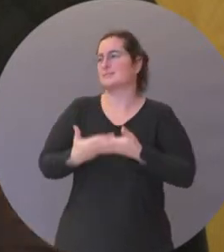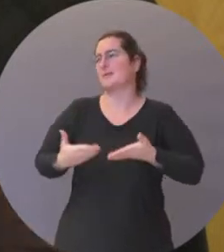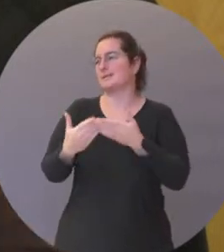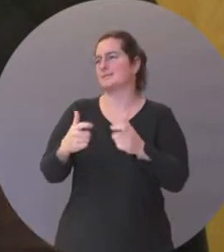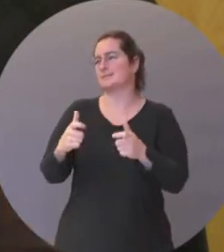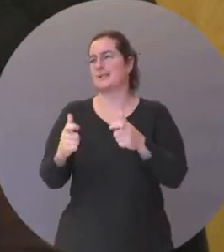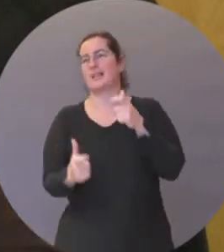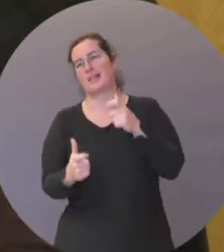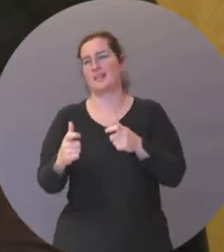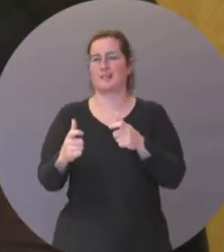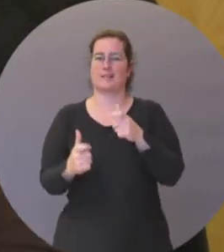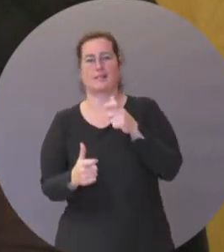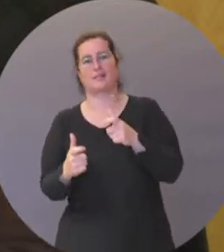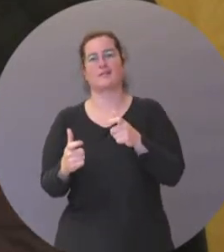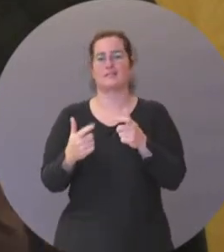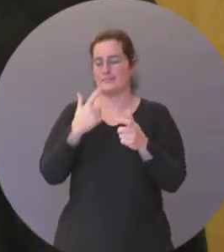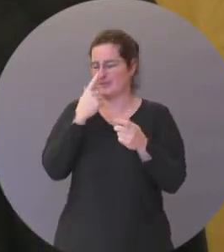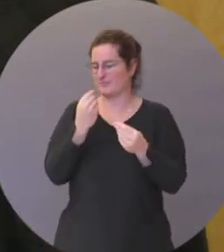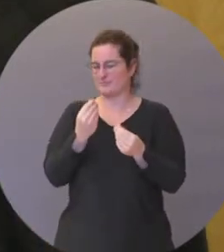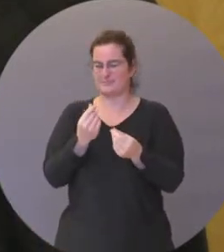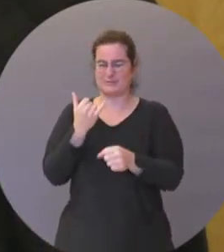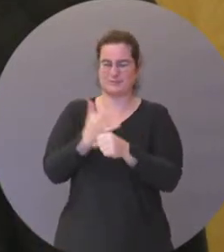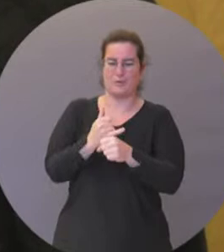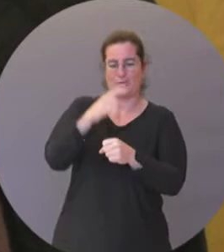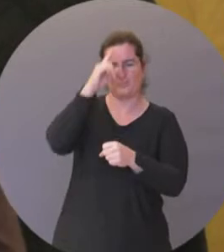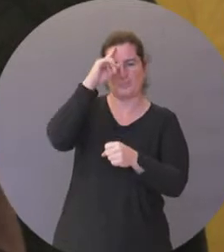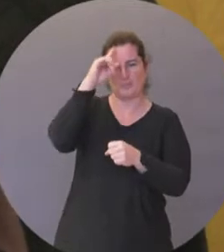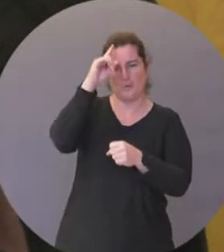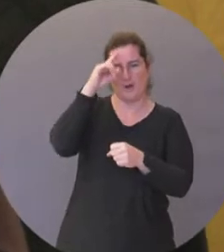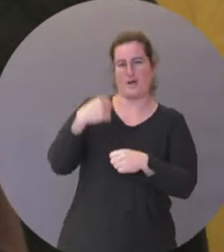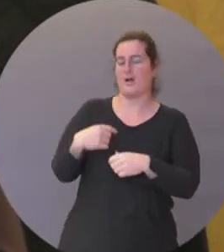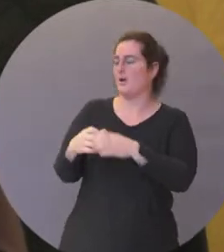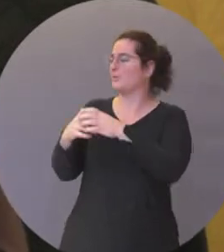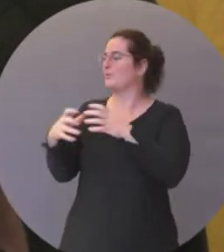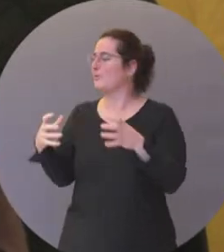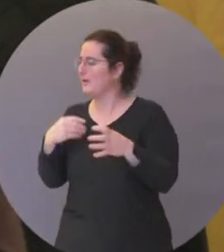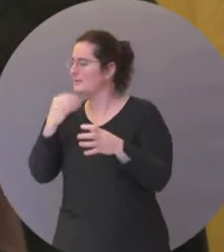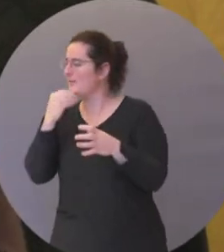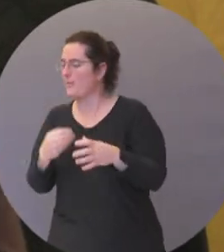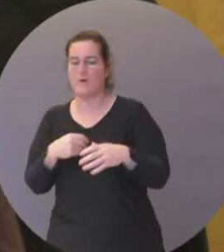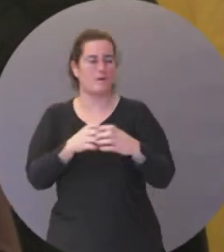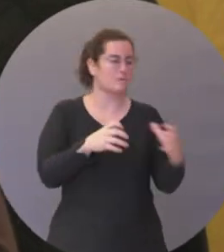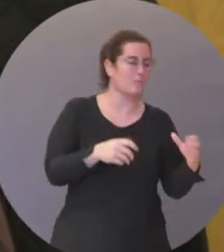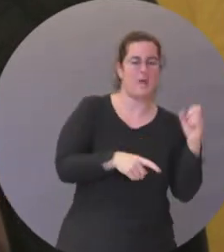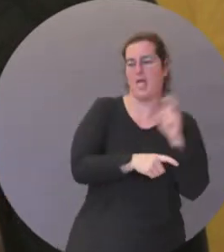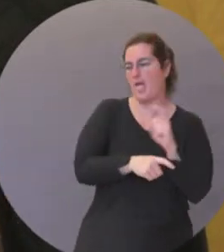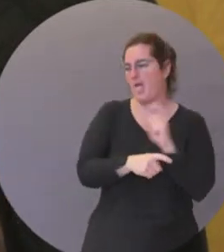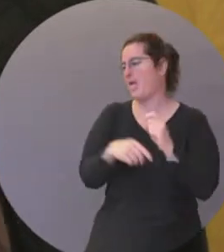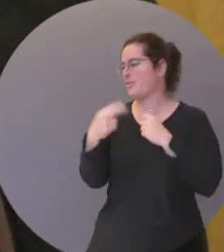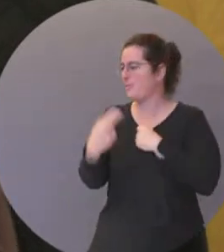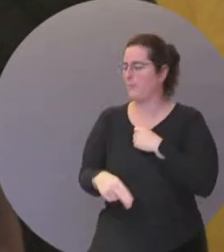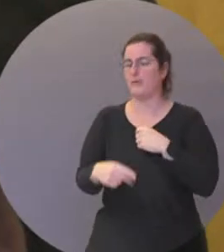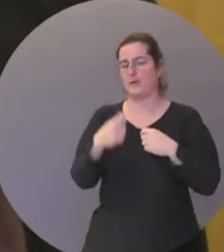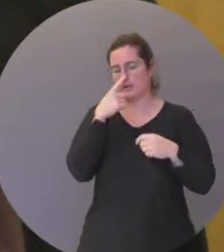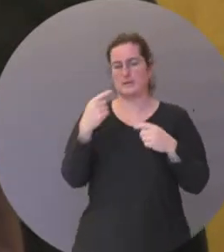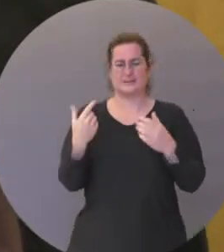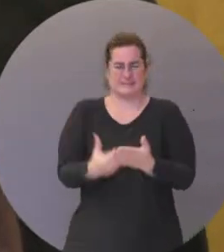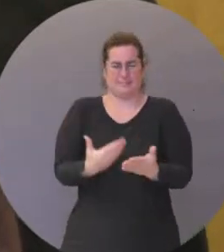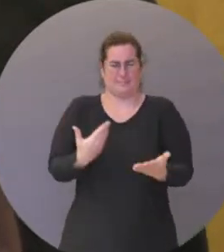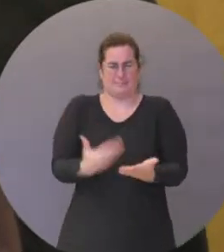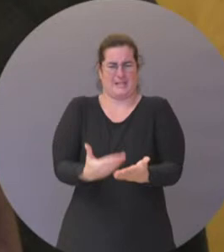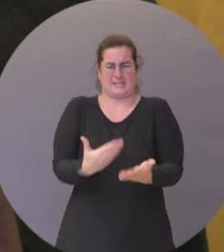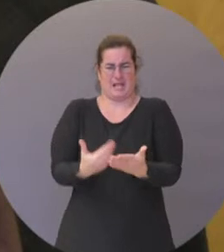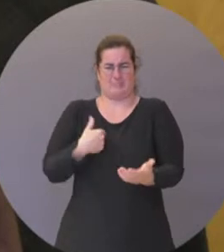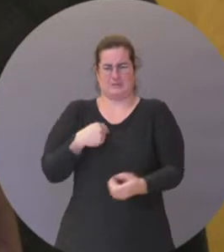majorité disait qu'on fait bien l'opposition disait vous faites pas assez bien ou pas assez fort pas assez loin j'ai pas c'était pas du tout l'esprit